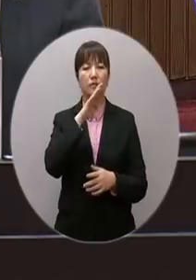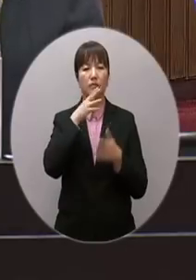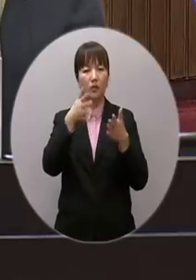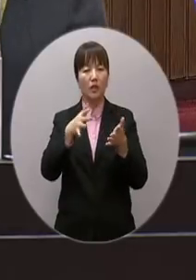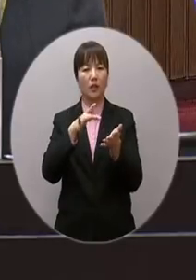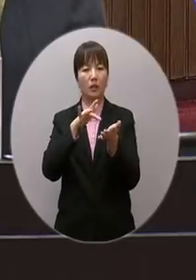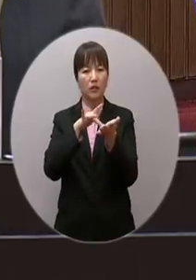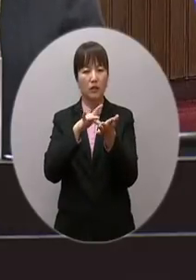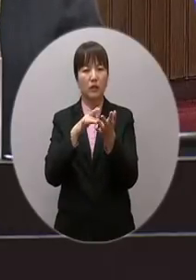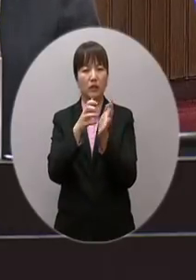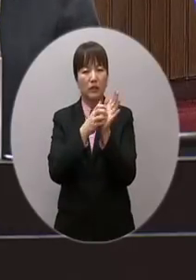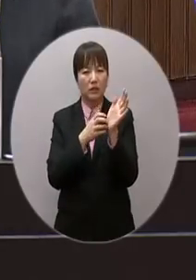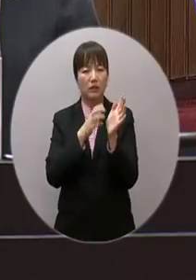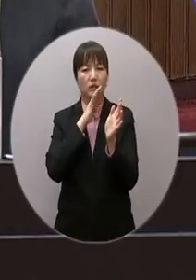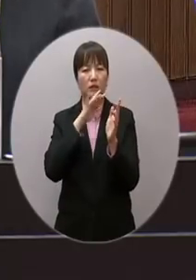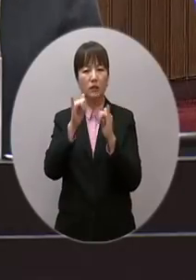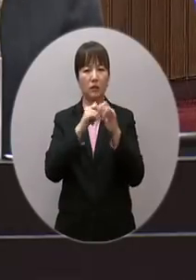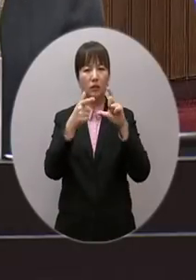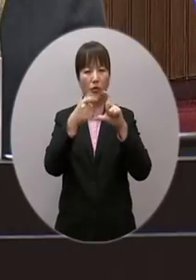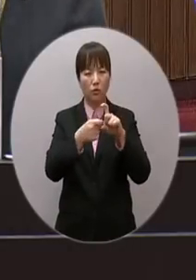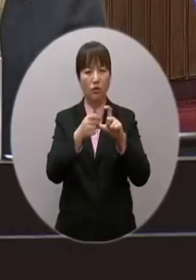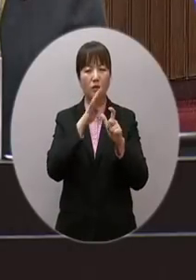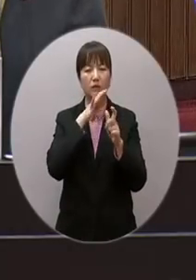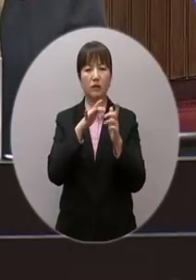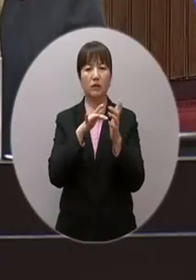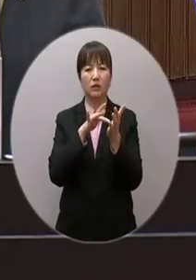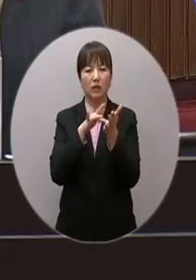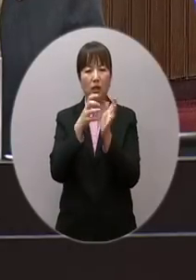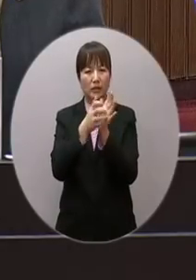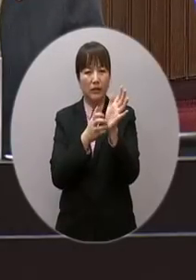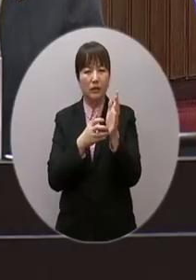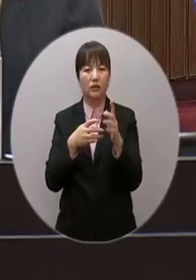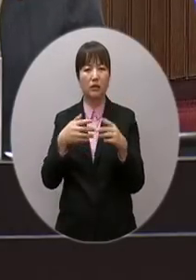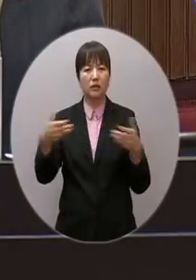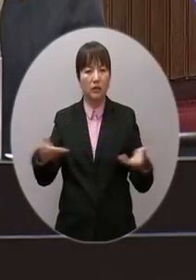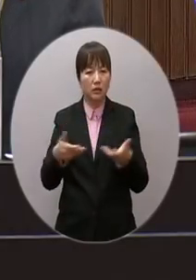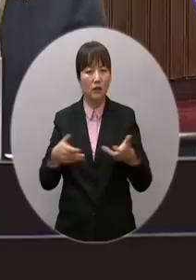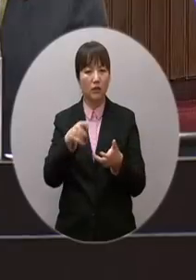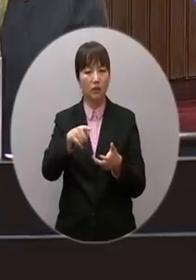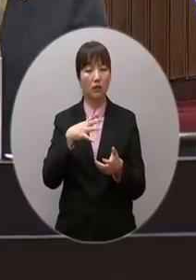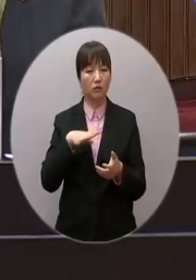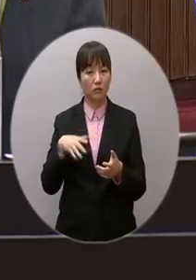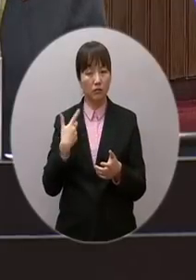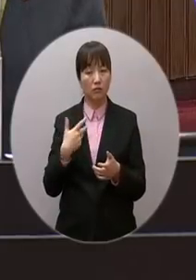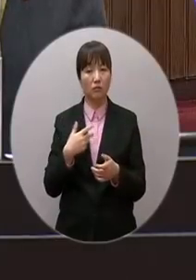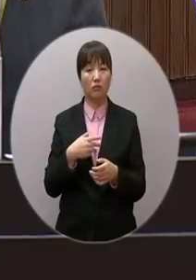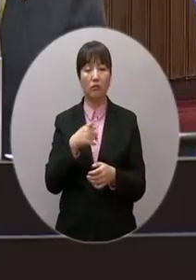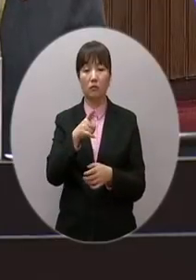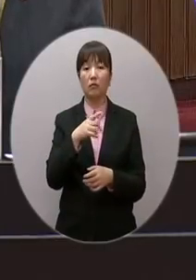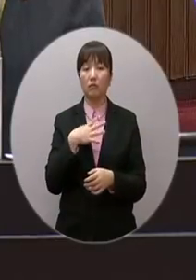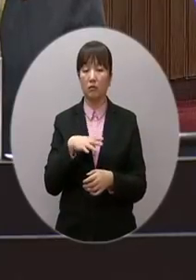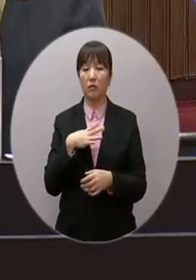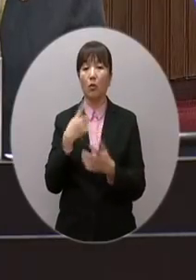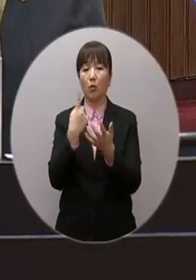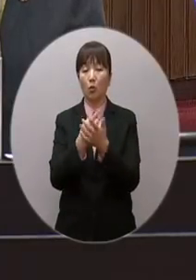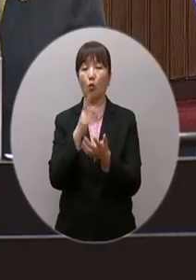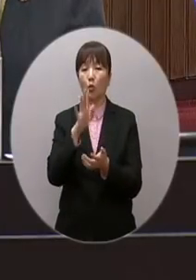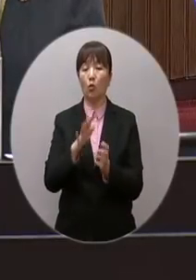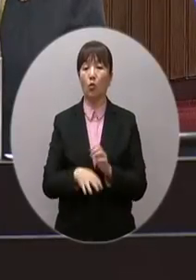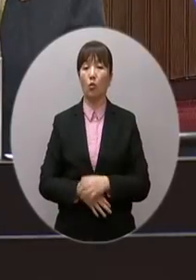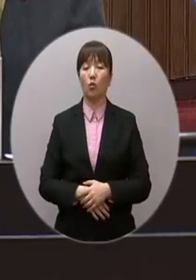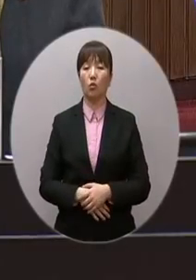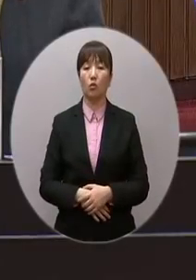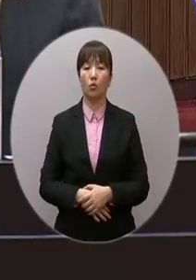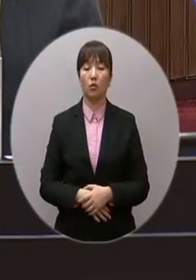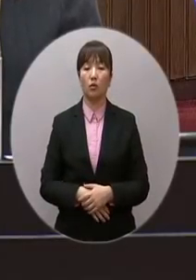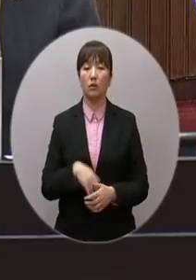对药瘾的部分叫做社区型药瘾治疗，院长知道吗？ 因为那时你应该是 对这个差不多，这个我了多少